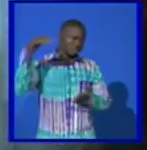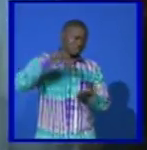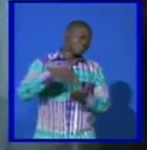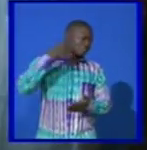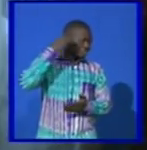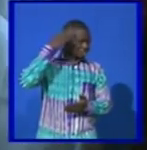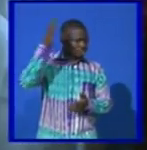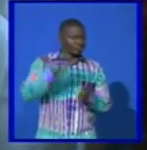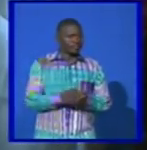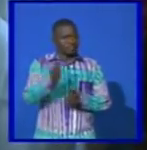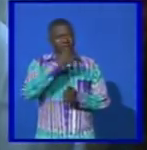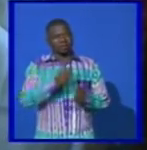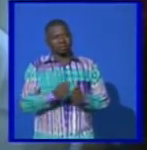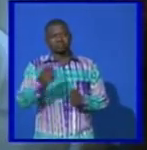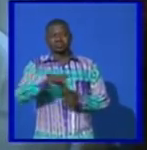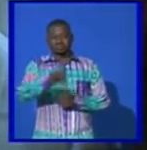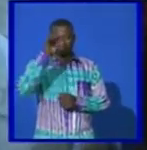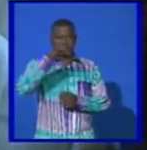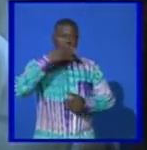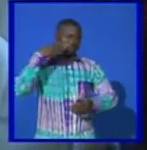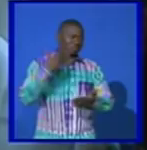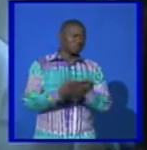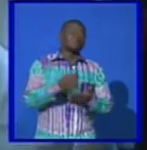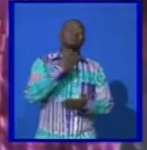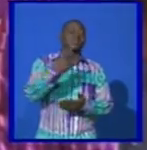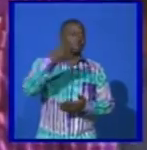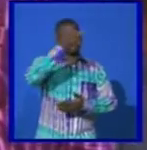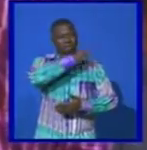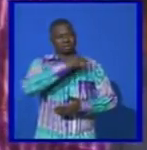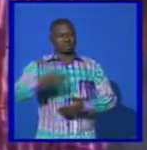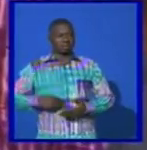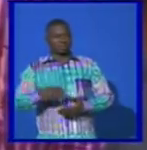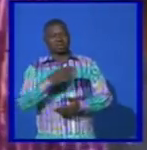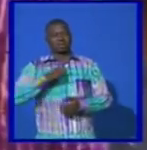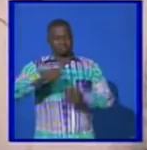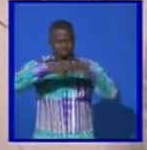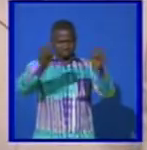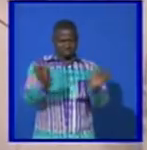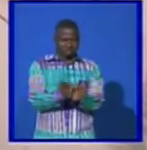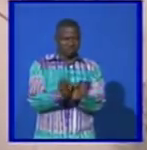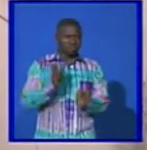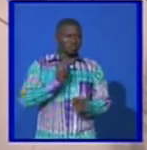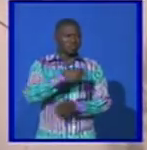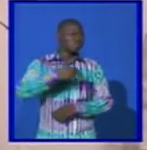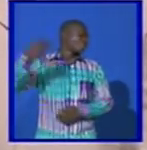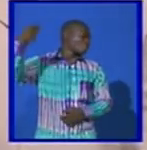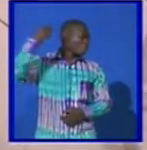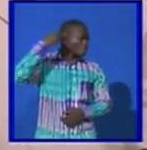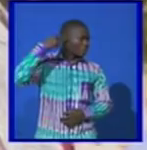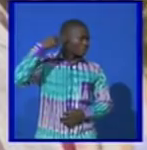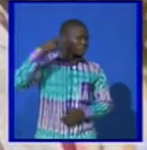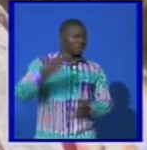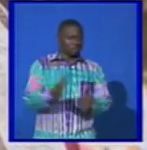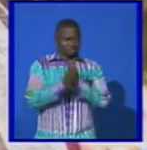une oreille attentive, promet la délégation. Nous avons entendu le cri de cœur de